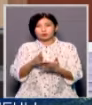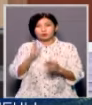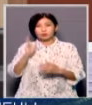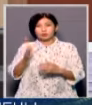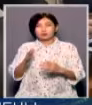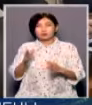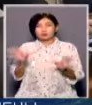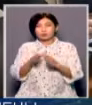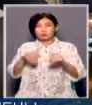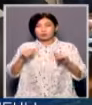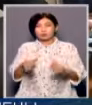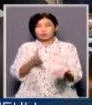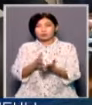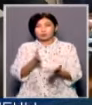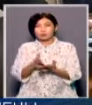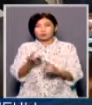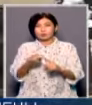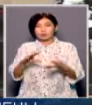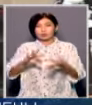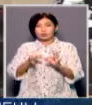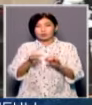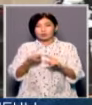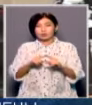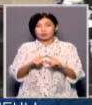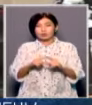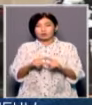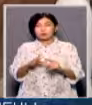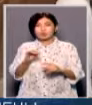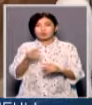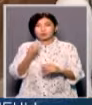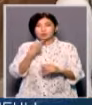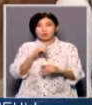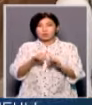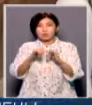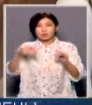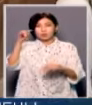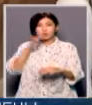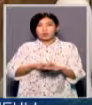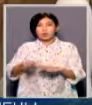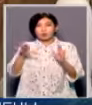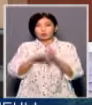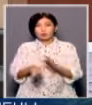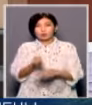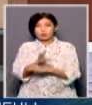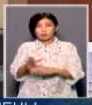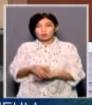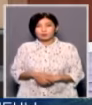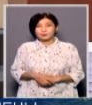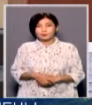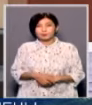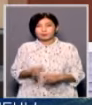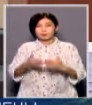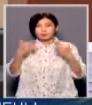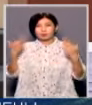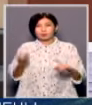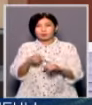дальнейших реформ, направленных прежде всего на социально-экономическое развитие Казахстана после пандемии. Большой